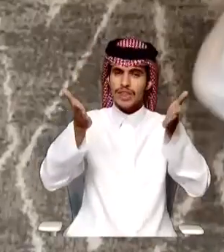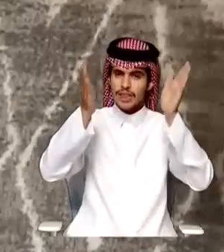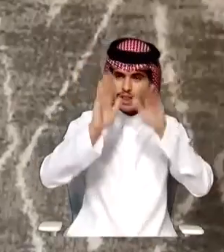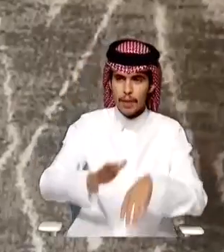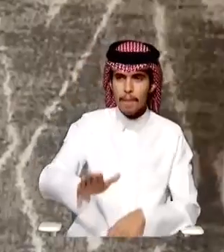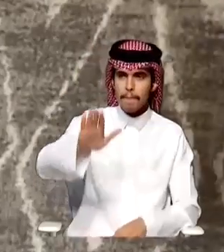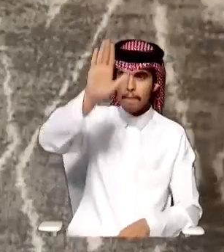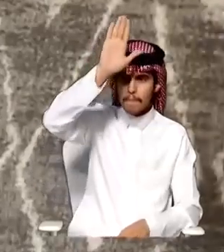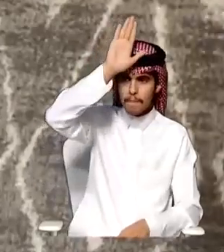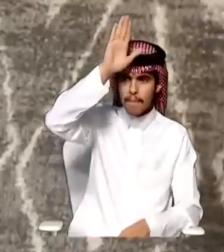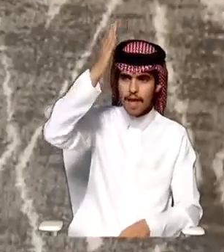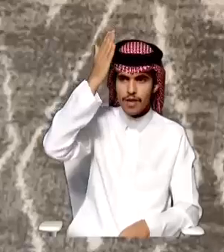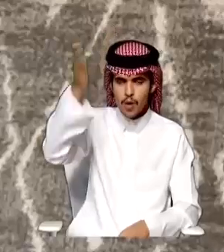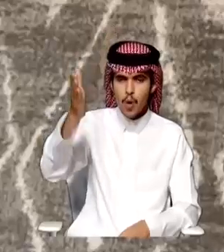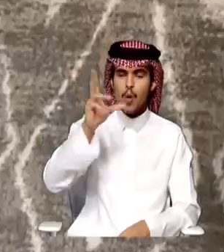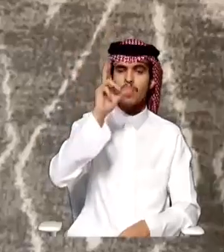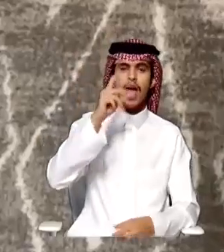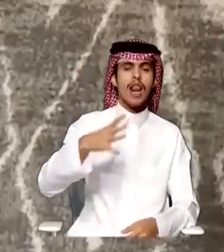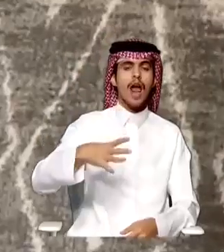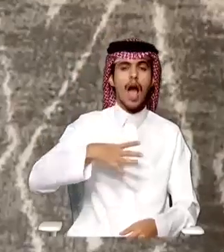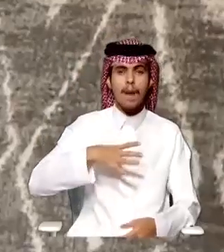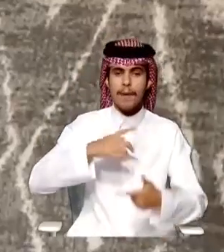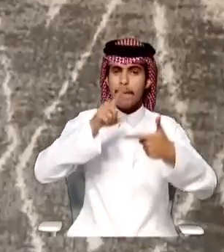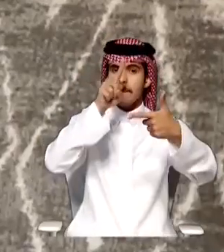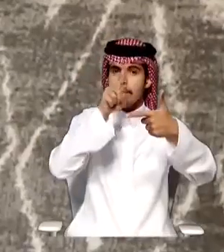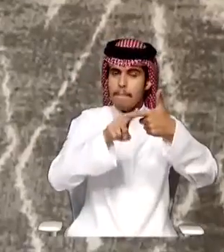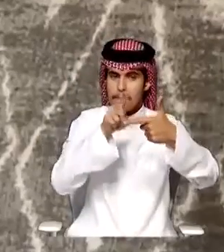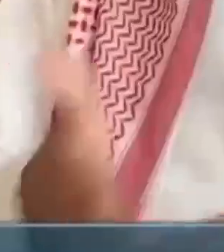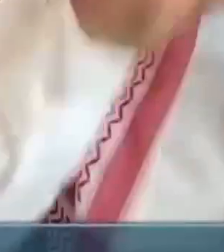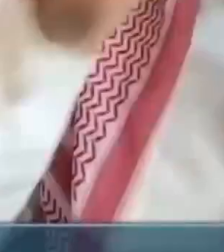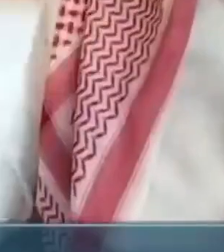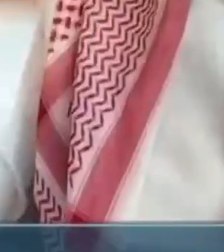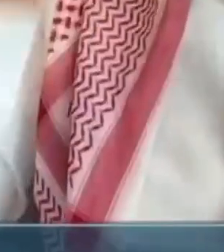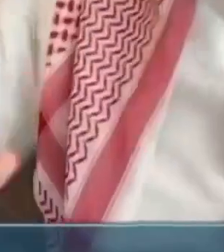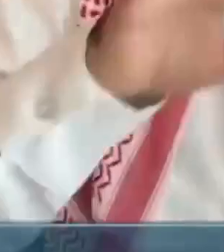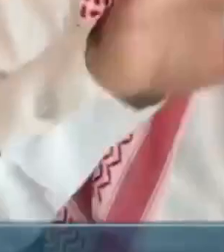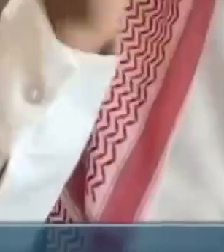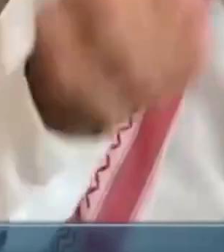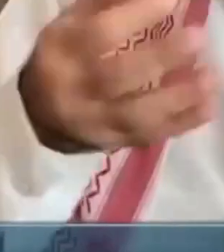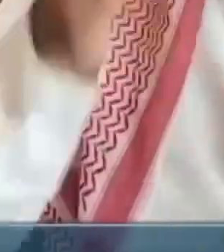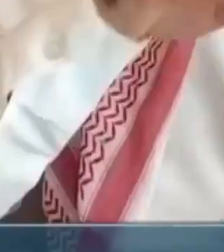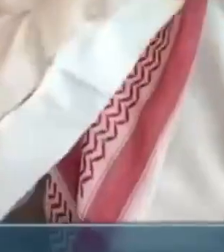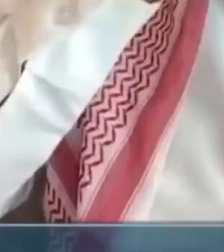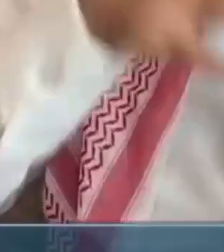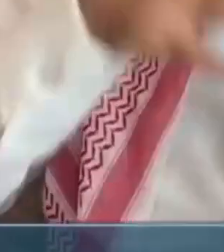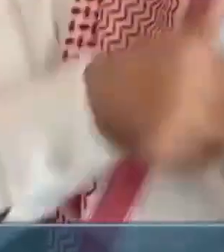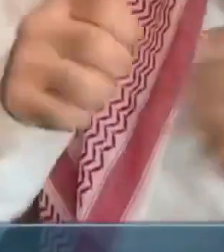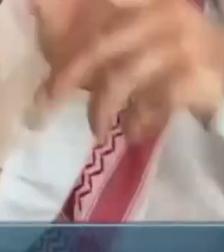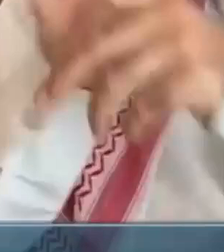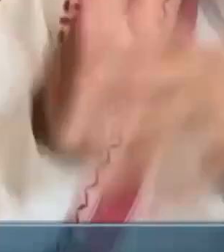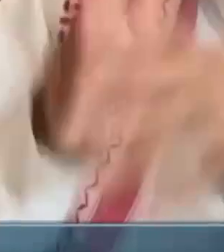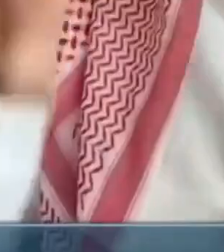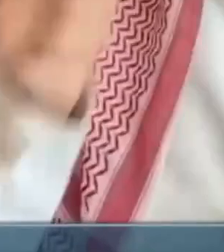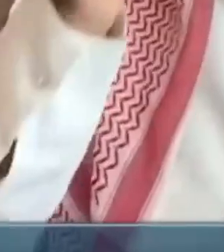الشريفين الملك سلمان بن عبد العزيز وسمو ولي عهده الامير محمد بن سلمان لاتا احت هذه الفرصه والدعم والتمكين